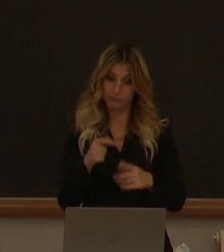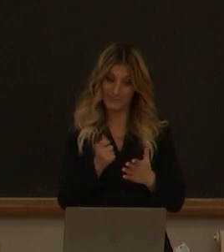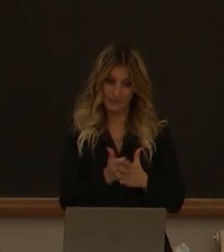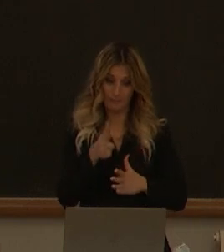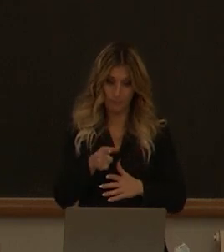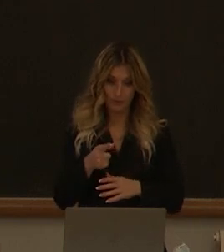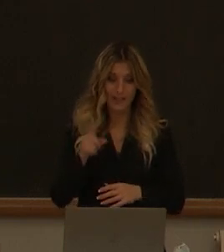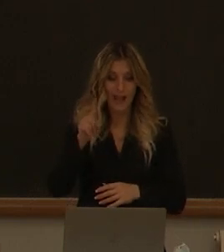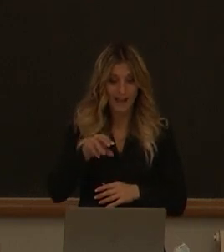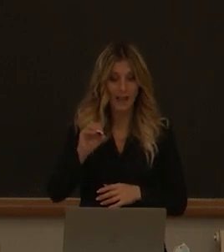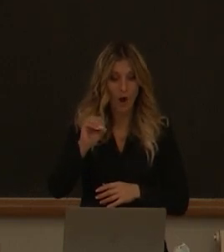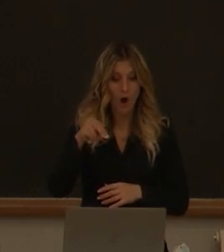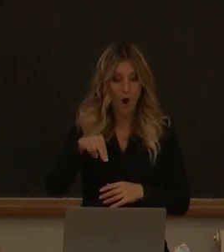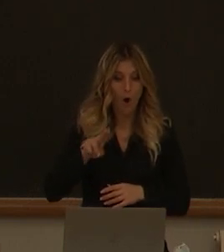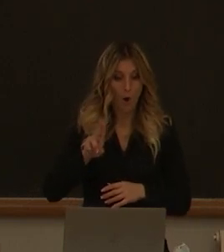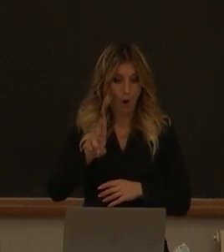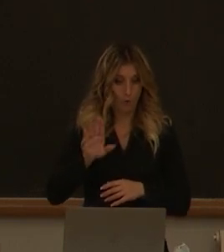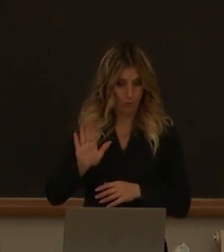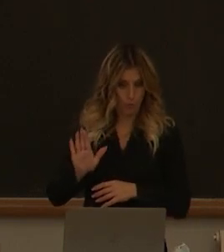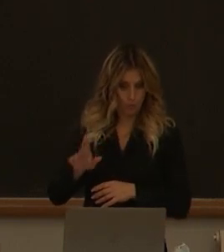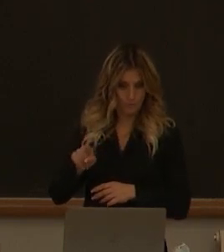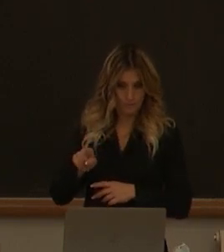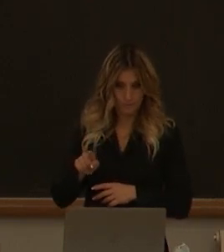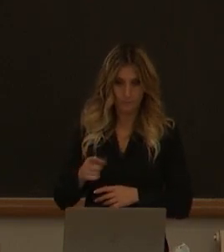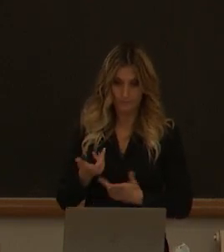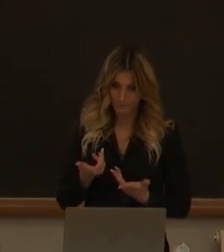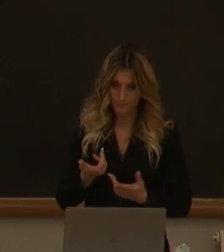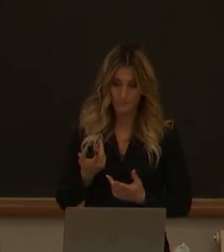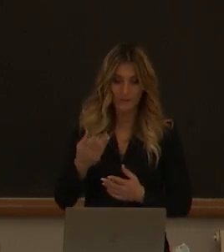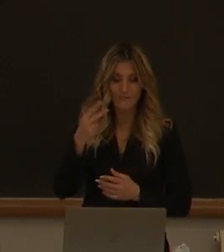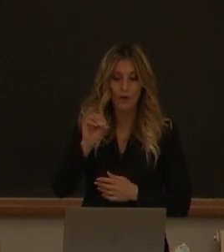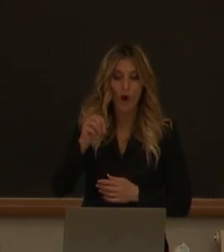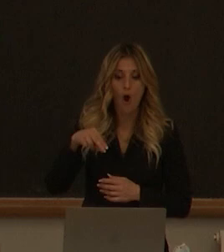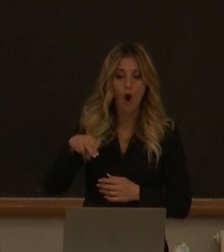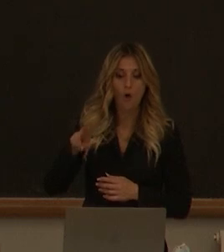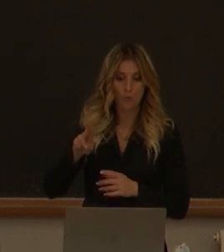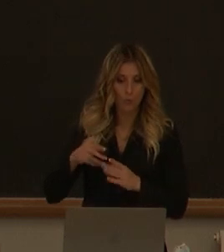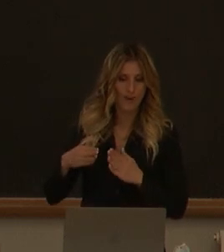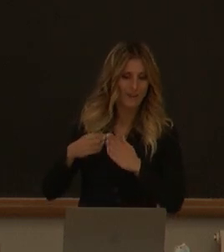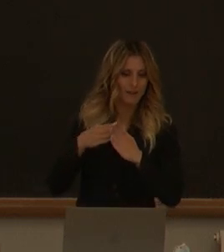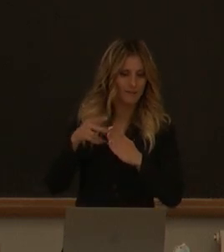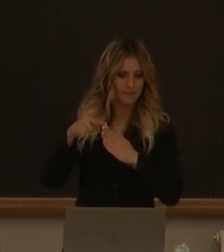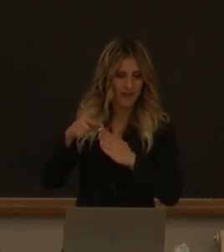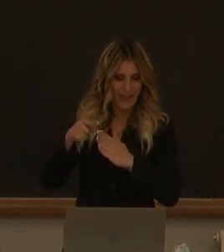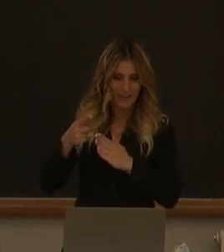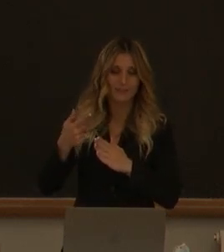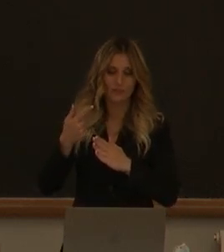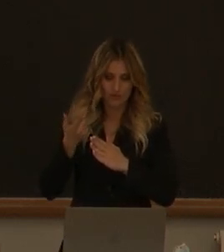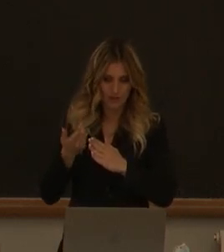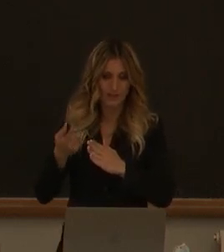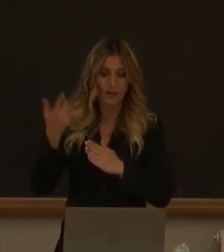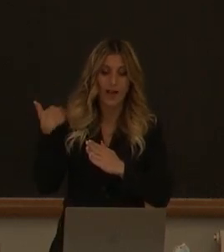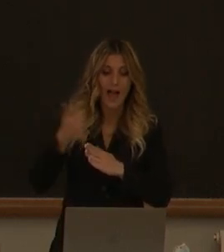anche l'ONU stesso, ovviamente con il vertice sui sistemi alimentari, il Food System Summit